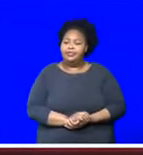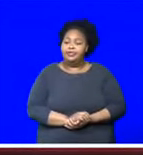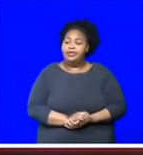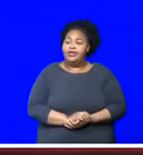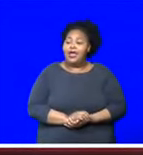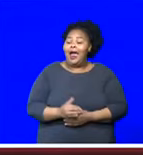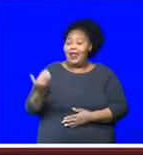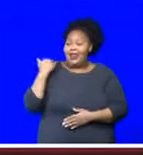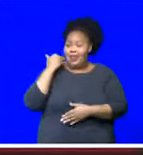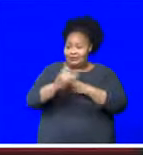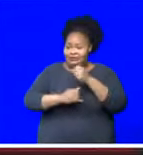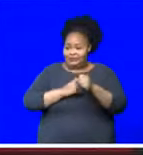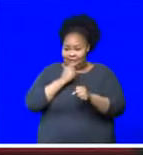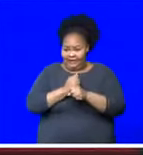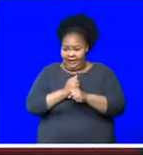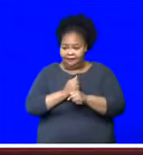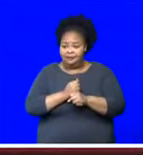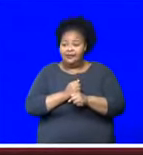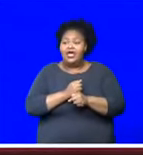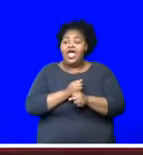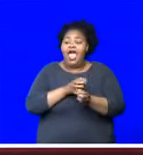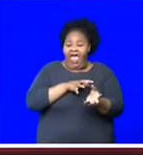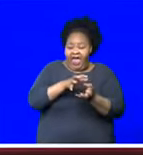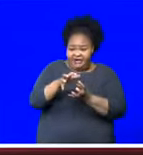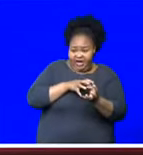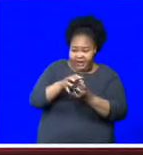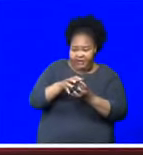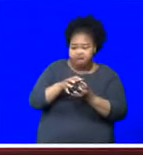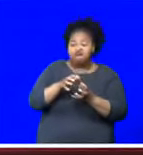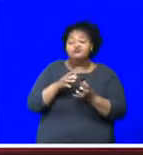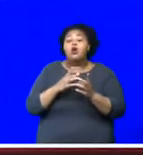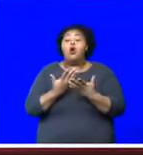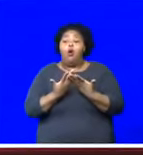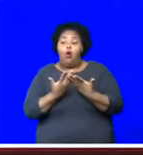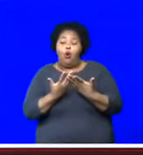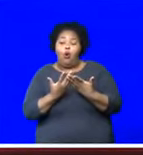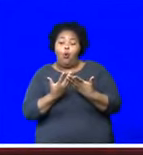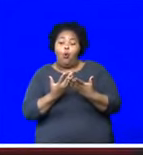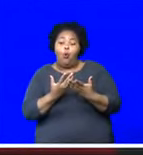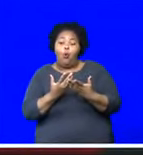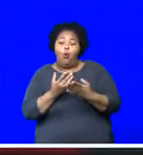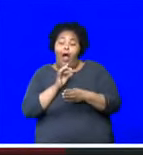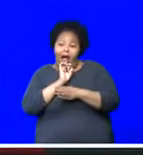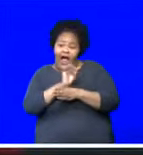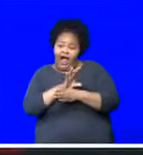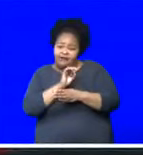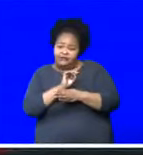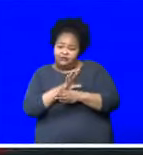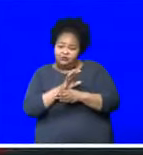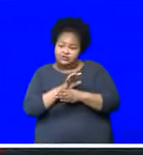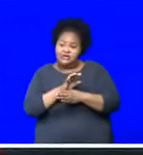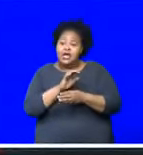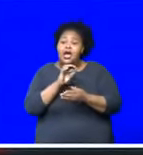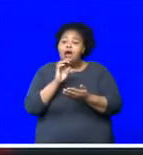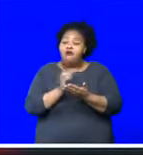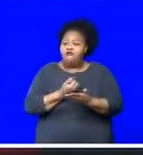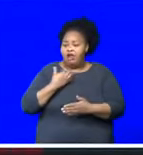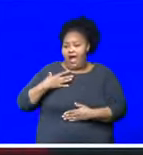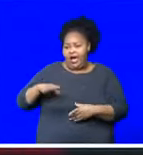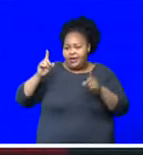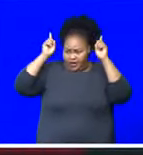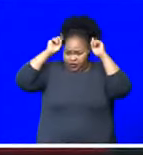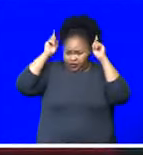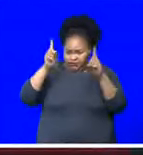kubo ukuthi abathole a reputable medical school letaba bamba ngesandla ibacathutise baze